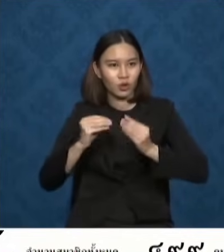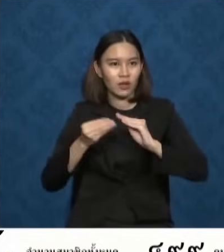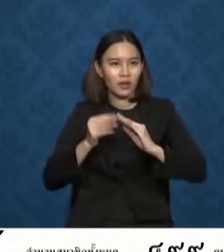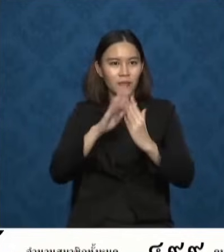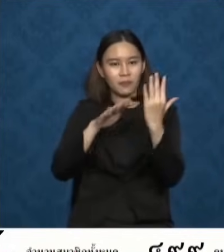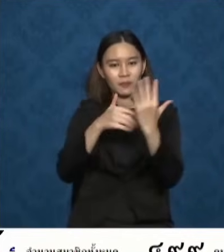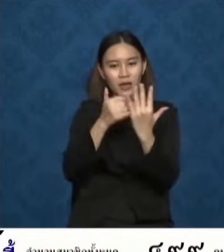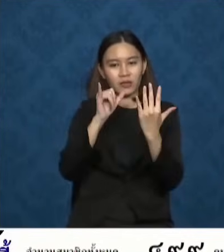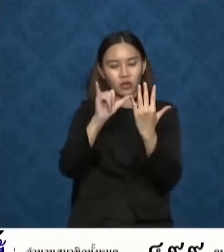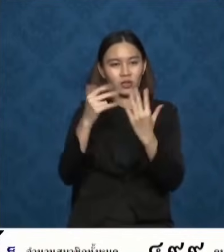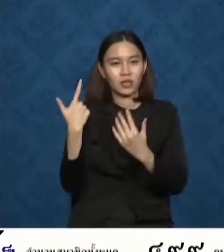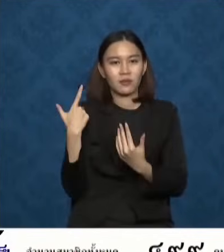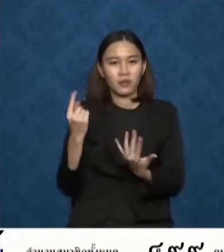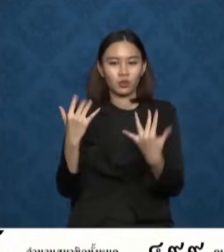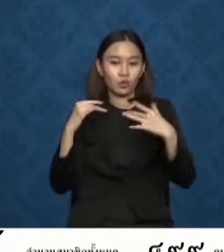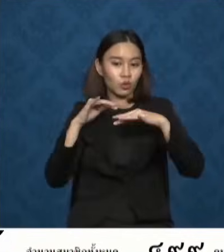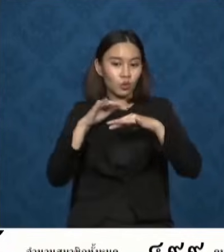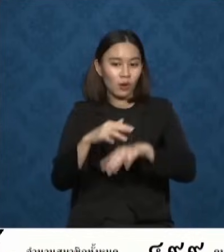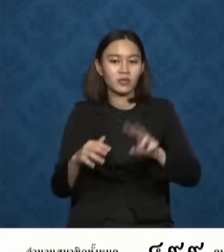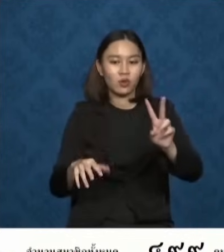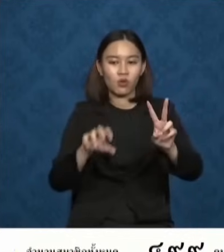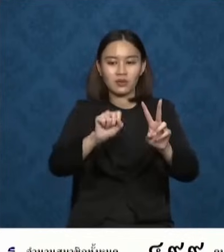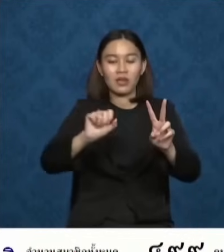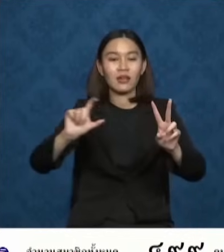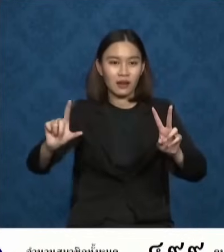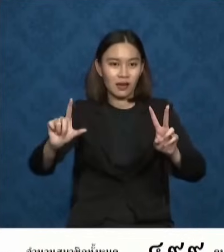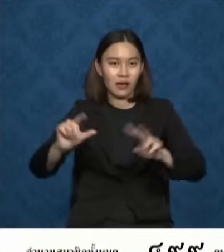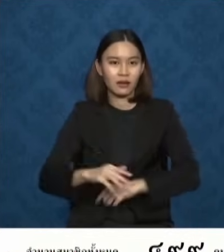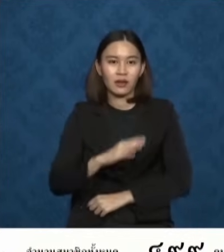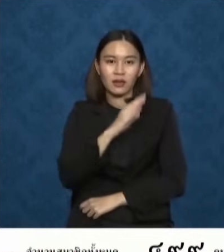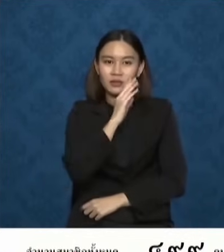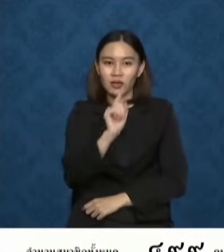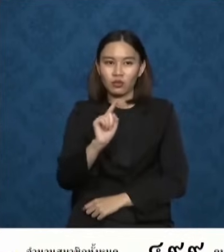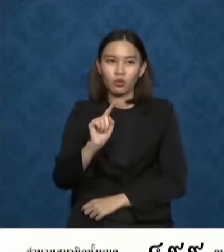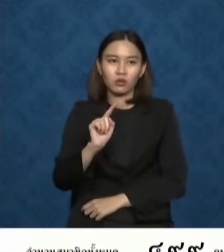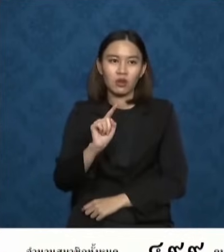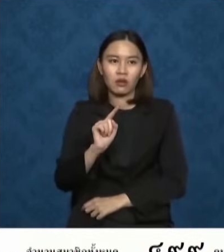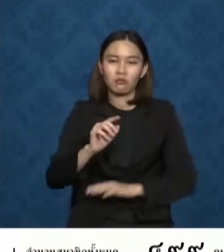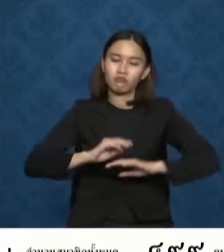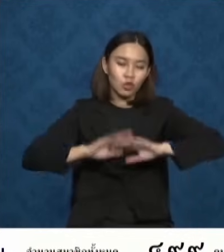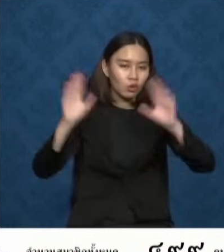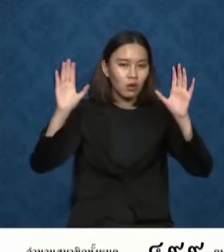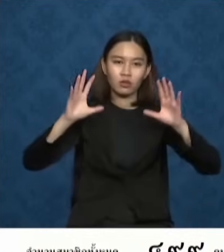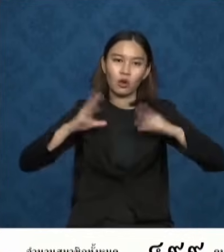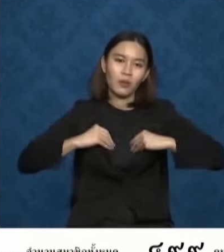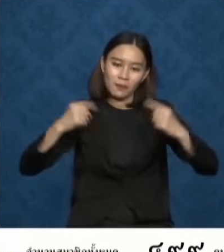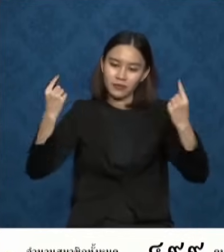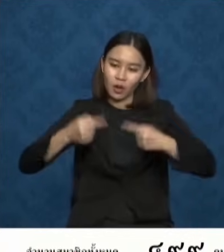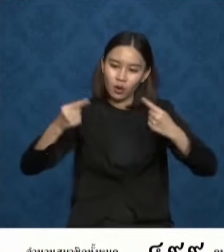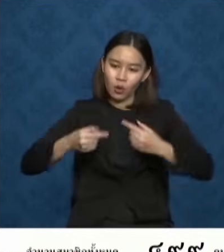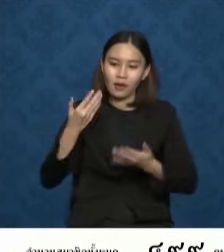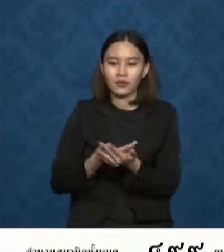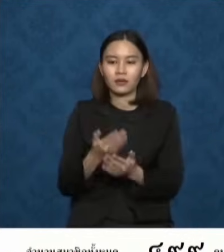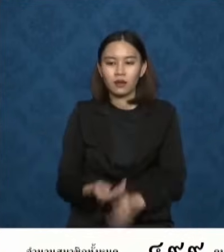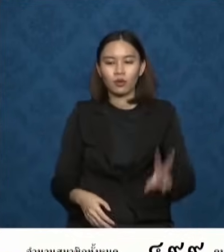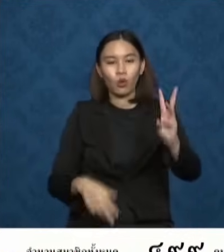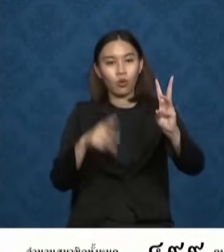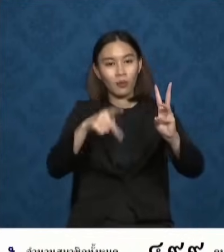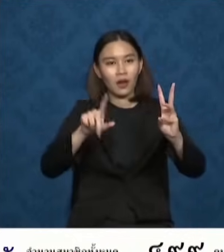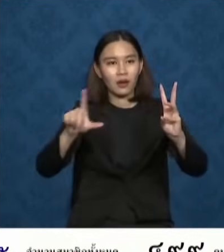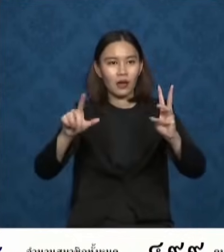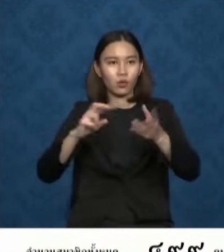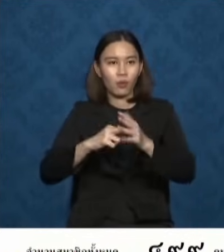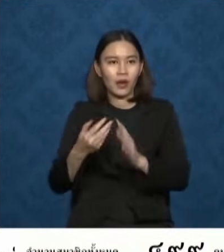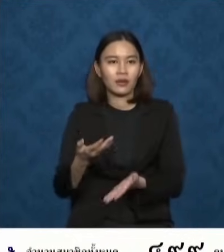ศาสตร์นี้เราจะมีผลประโยชน์ร่วม 200,000 ล้านแต่ถ้าเราไปยอมยกเลิกแล้วทะเลาะกันด้วยเงินเพียง 6,000 ล้านเนี่ยแ